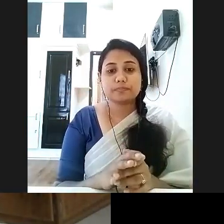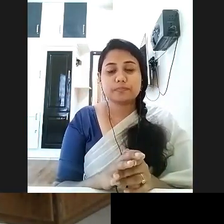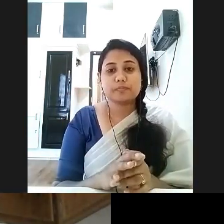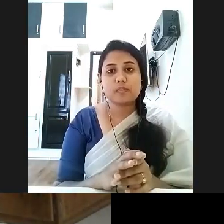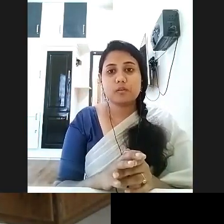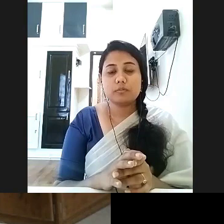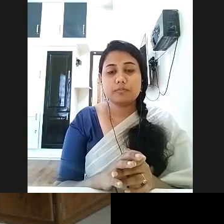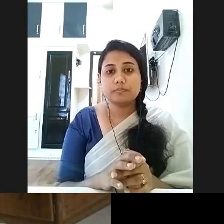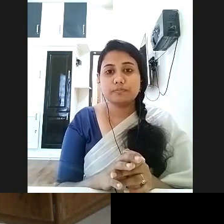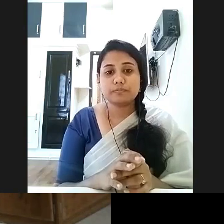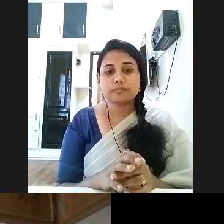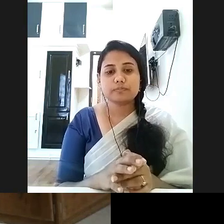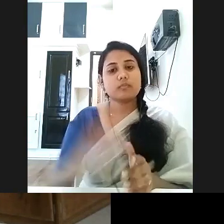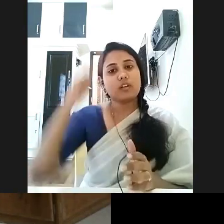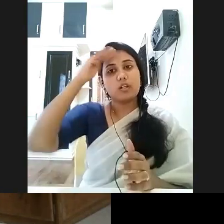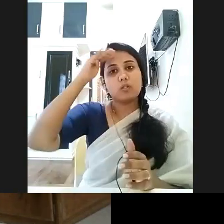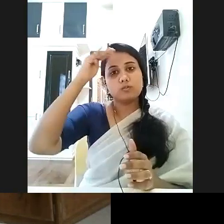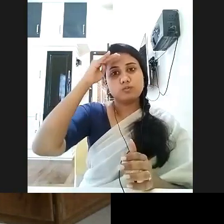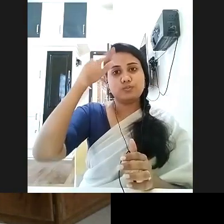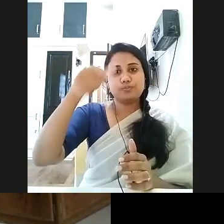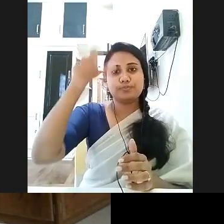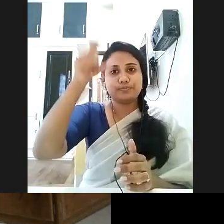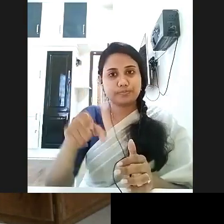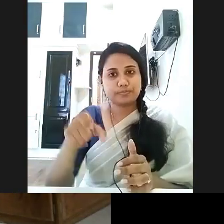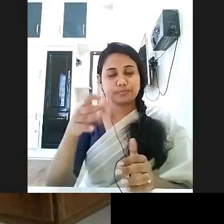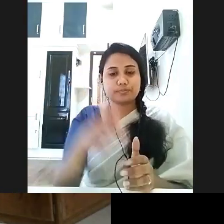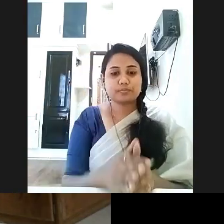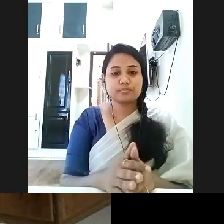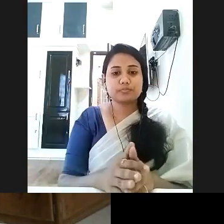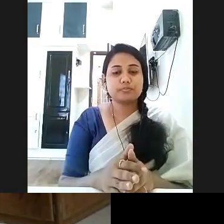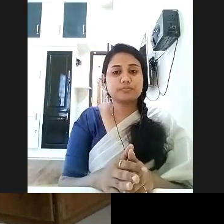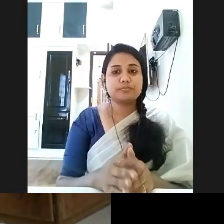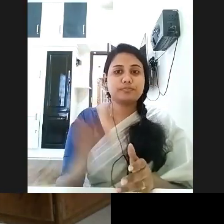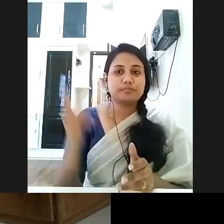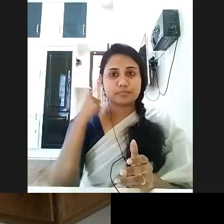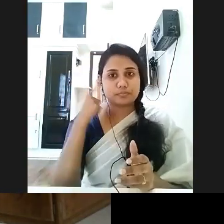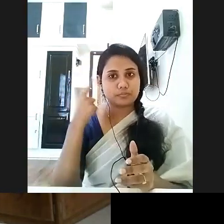മേഡം ഞാൻ തൃശ്ശൂർ ജില്ലയിൽ നിന്നാണ് വിളിക്കുന്നത്. കേൾക്കുന്നുണ്ടോ